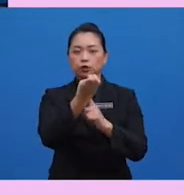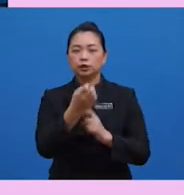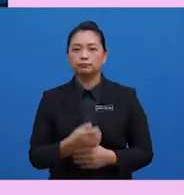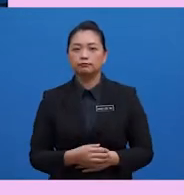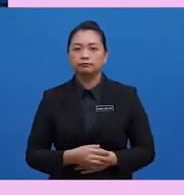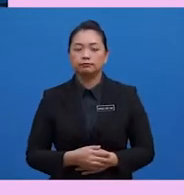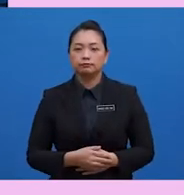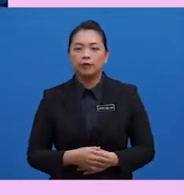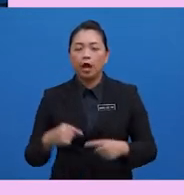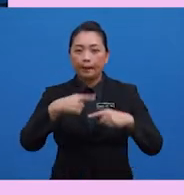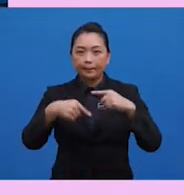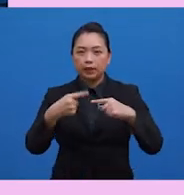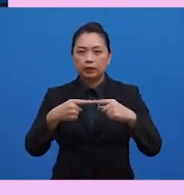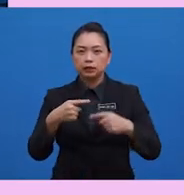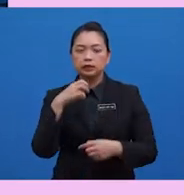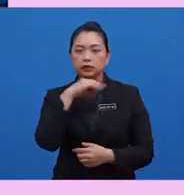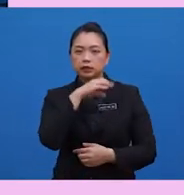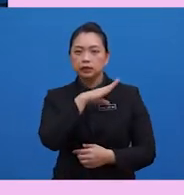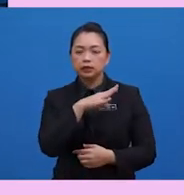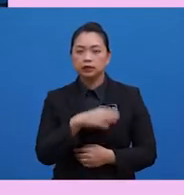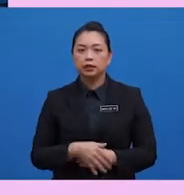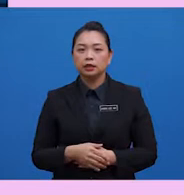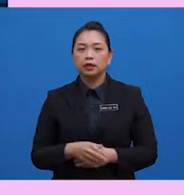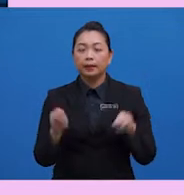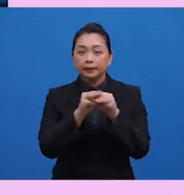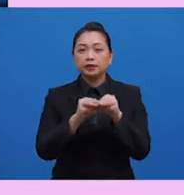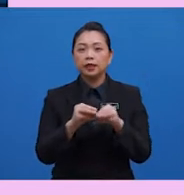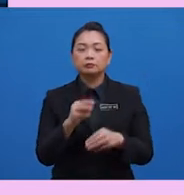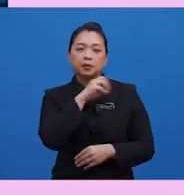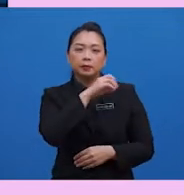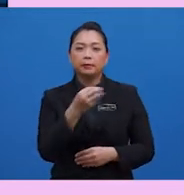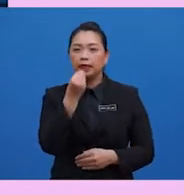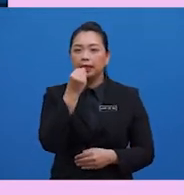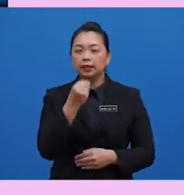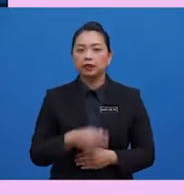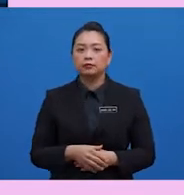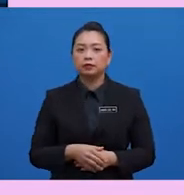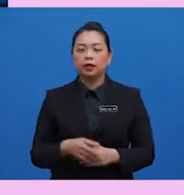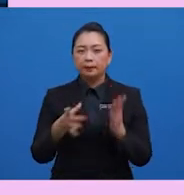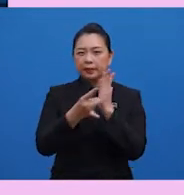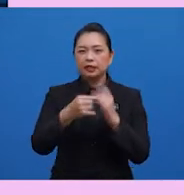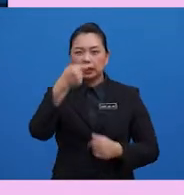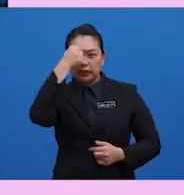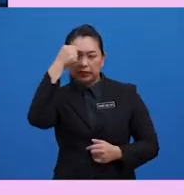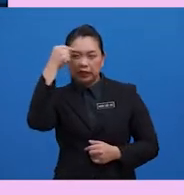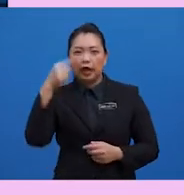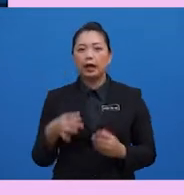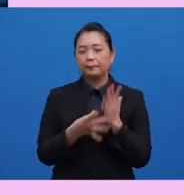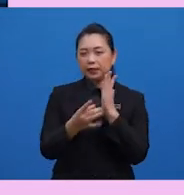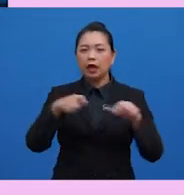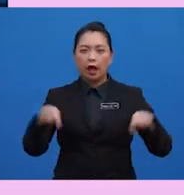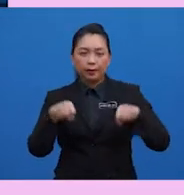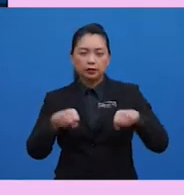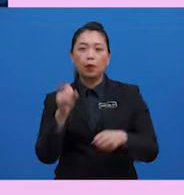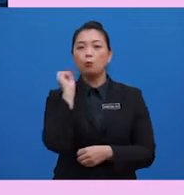ekosistem. Apabila sisa perniagaan seperti sisa makanan, sampah sarap, minyak hitam, minyak